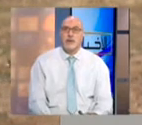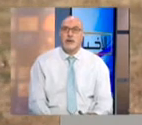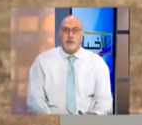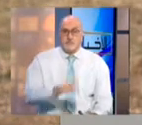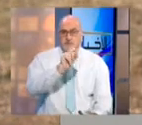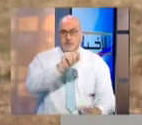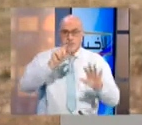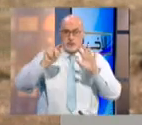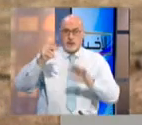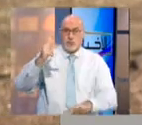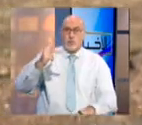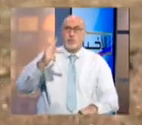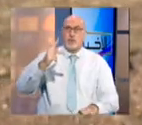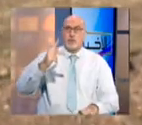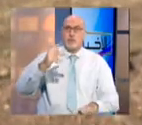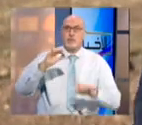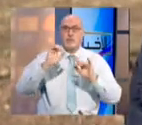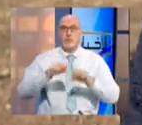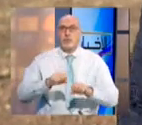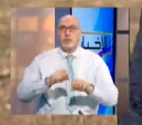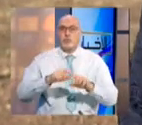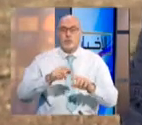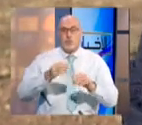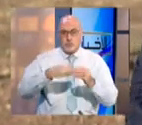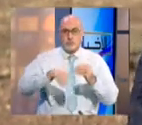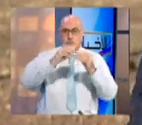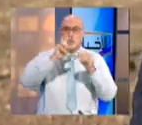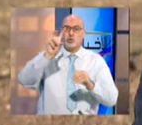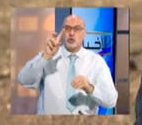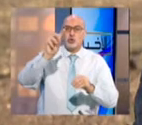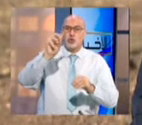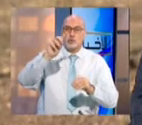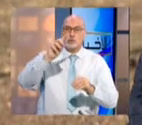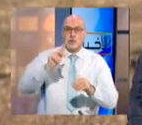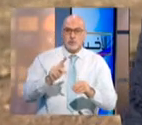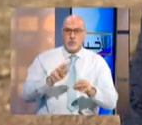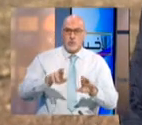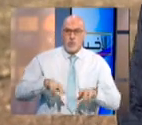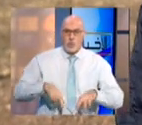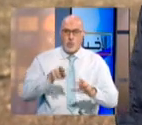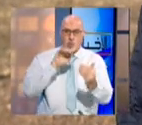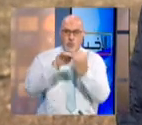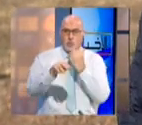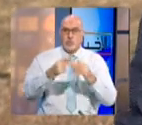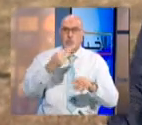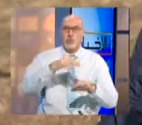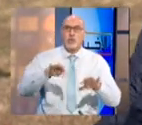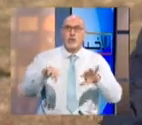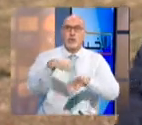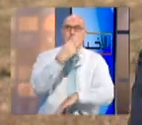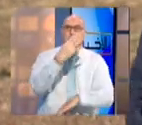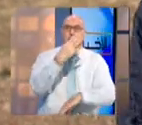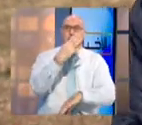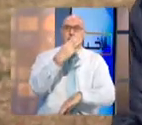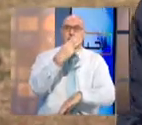ستسمح لنا بإنجاز 31 كيلومتر إجمالي على مستوى الطريق الوطني رقم 14 اللي هو مسافته